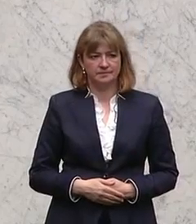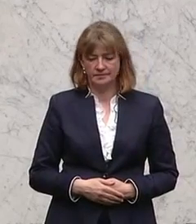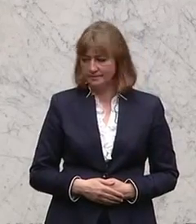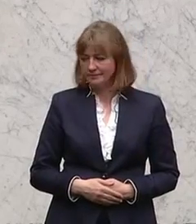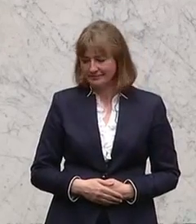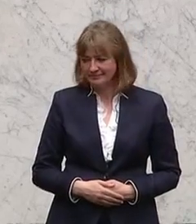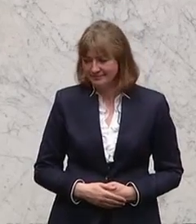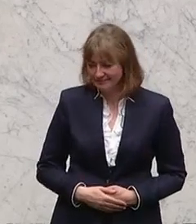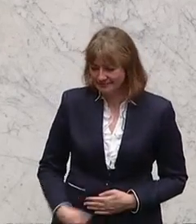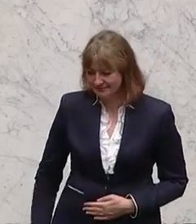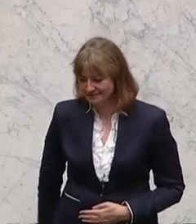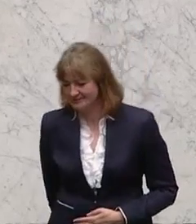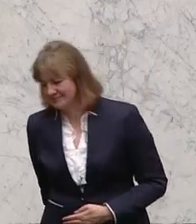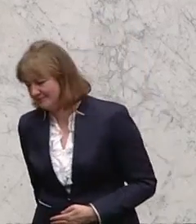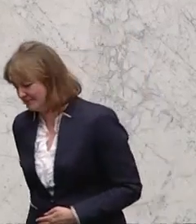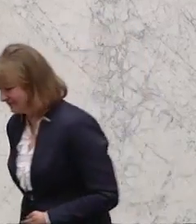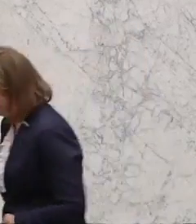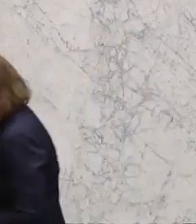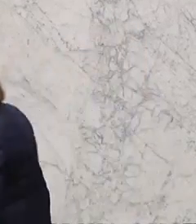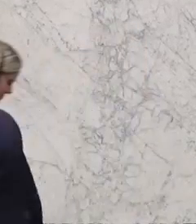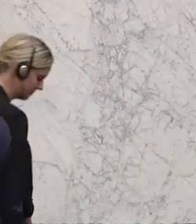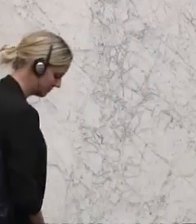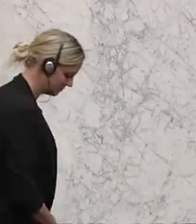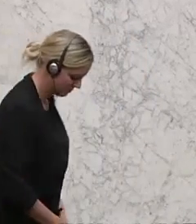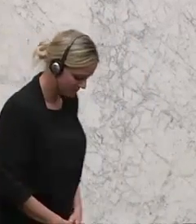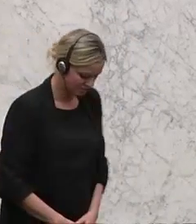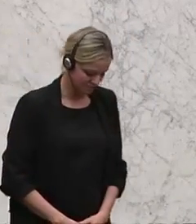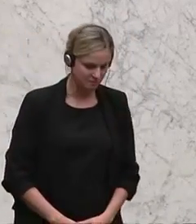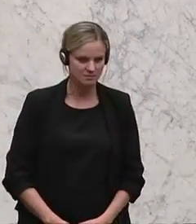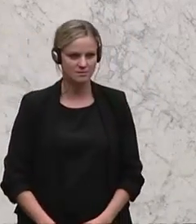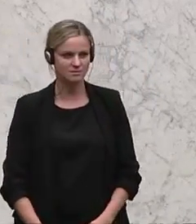müsse neu aufgestellt werden, fordert Walter Dietrich vom Team Stronach.